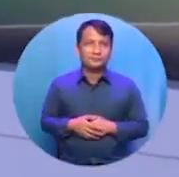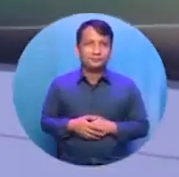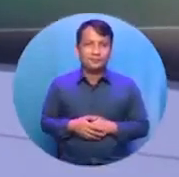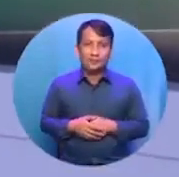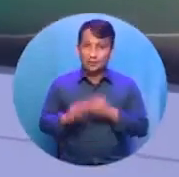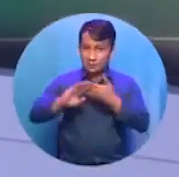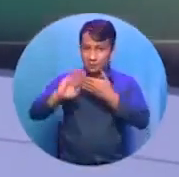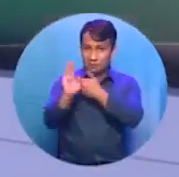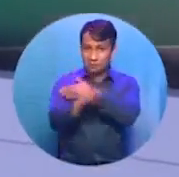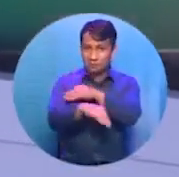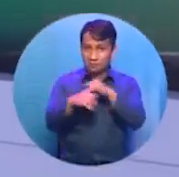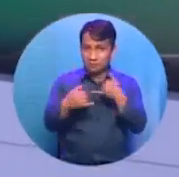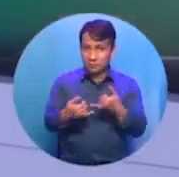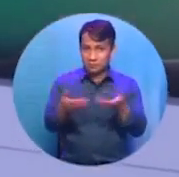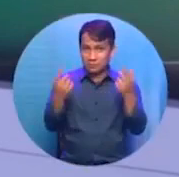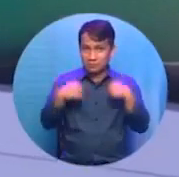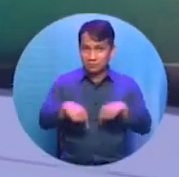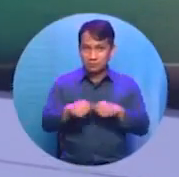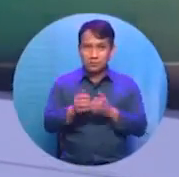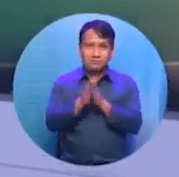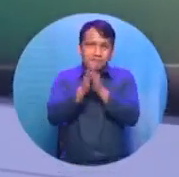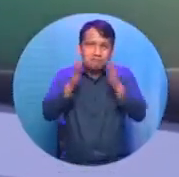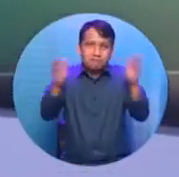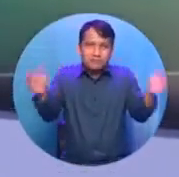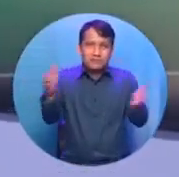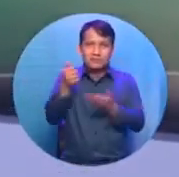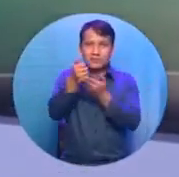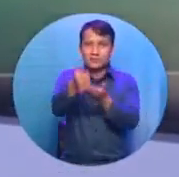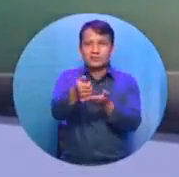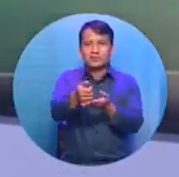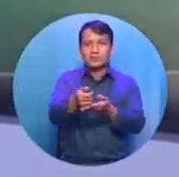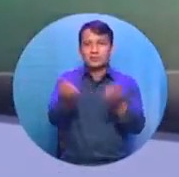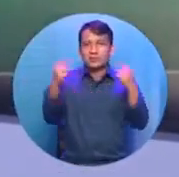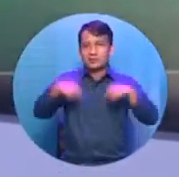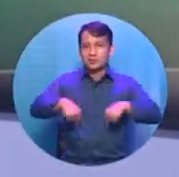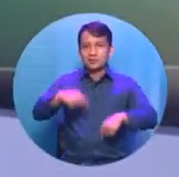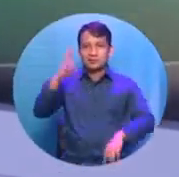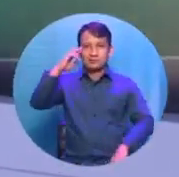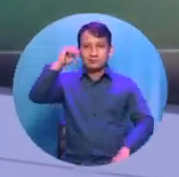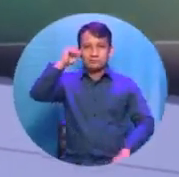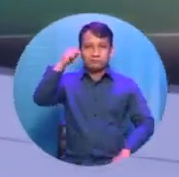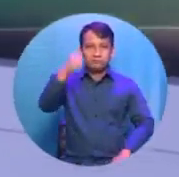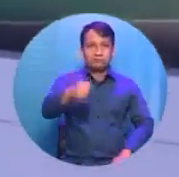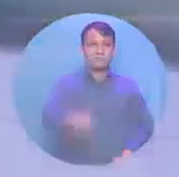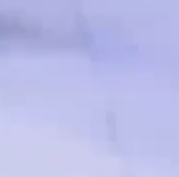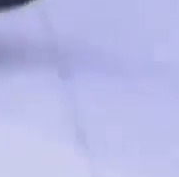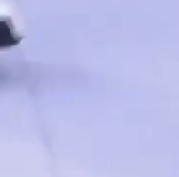Sa pagbabalik, grand tulong na dito sa Idol in Action.